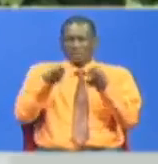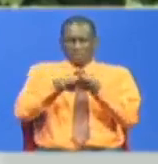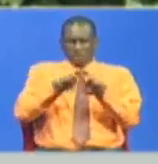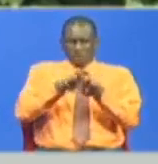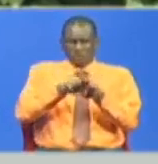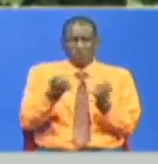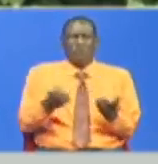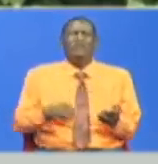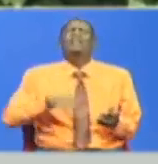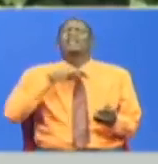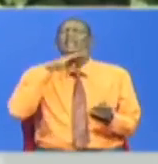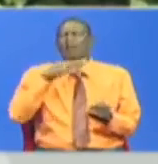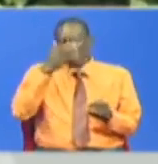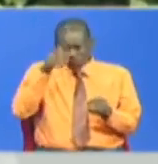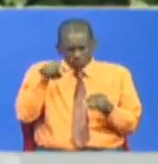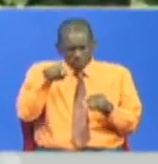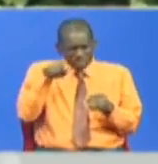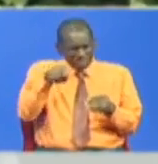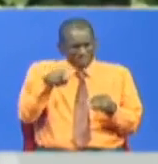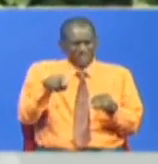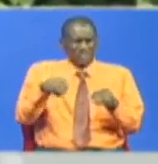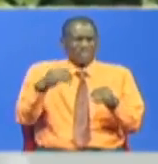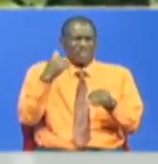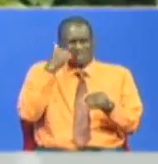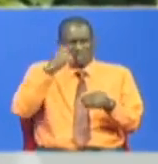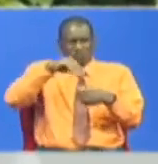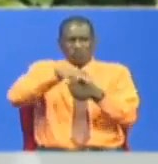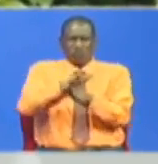aliangushwa na huu ugonjwa.